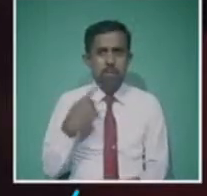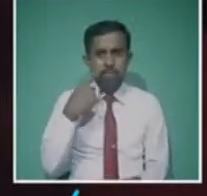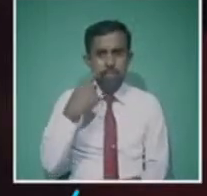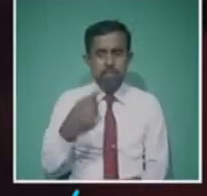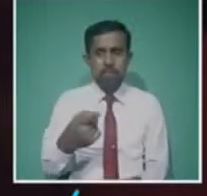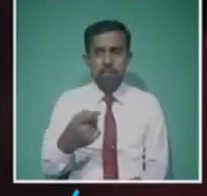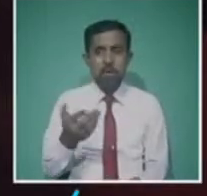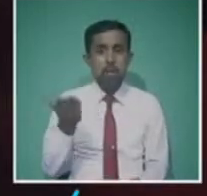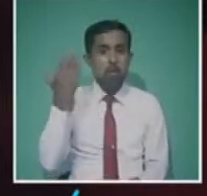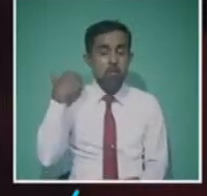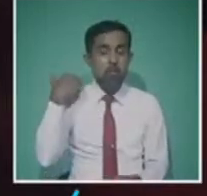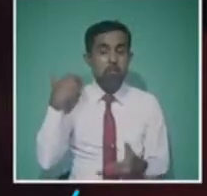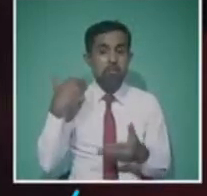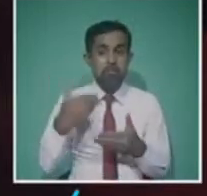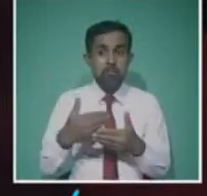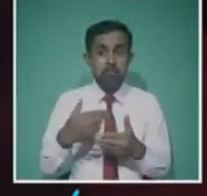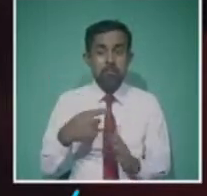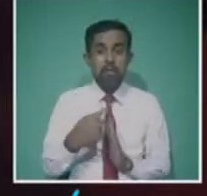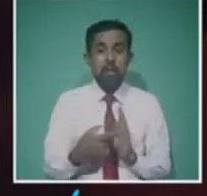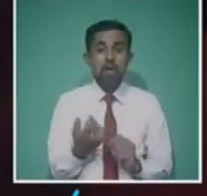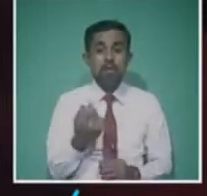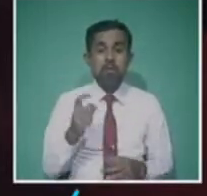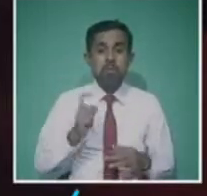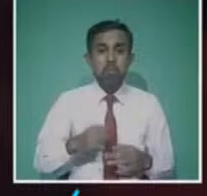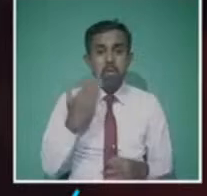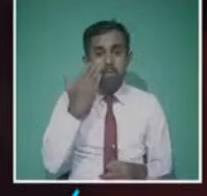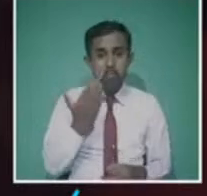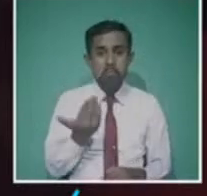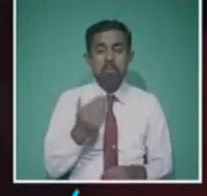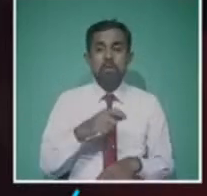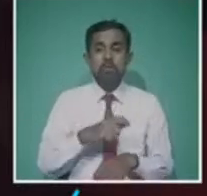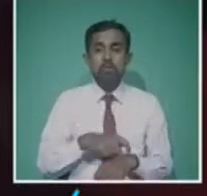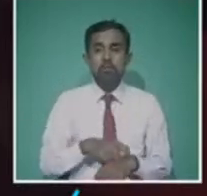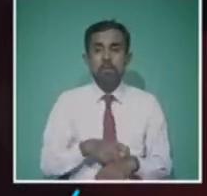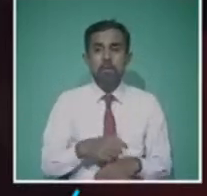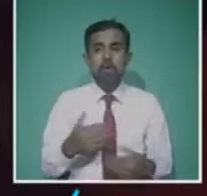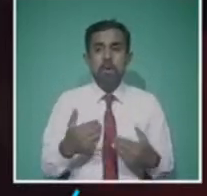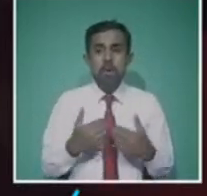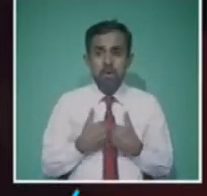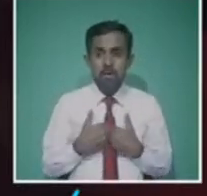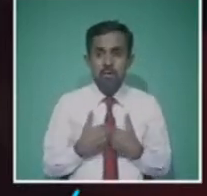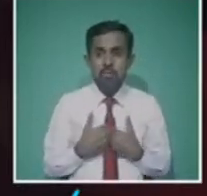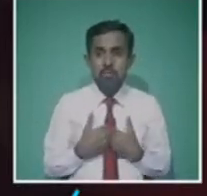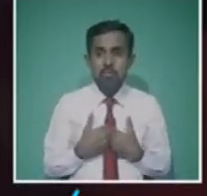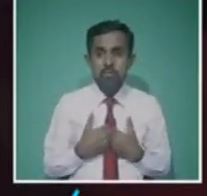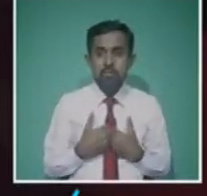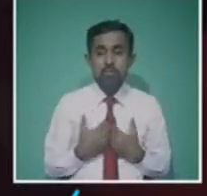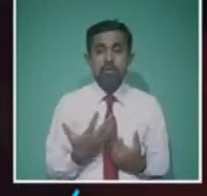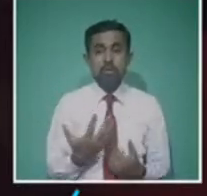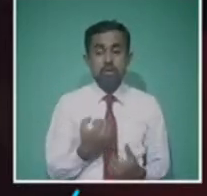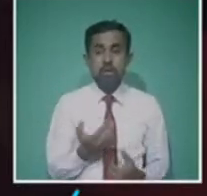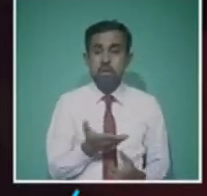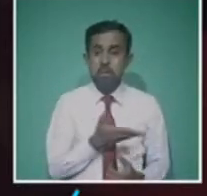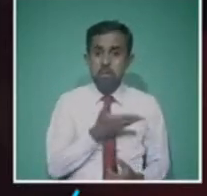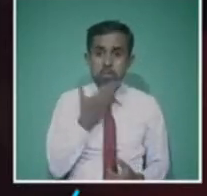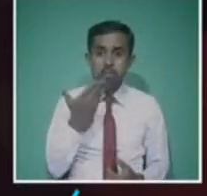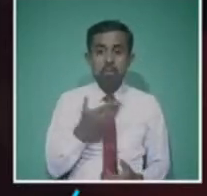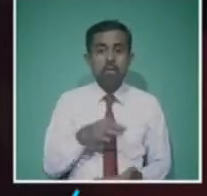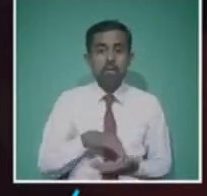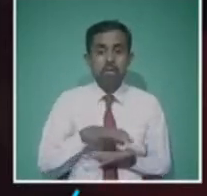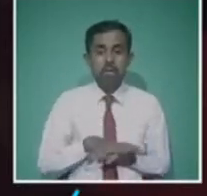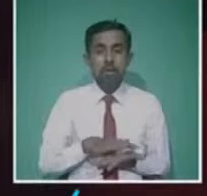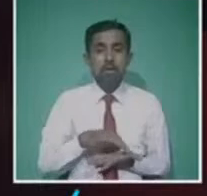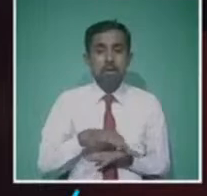දැක්කා පහුගිය කාලේ මේ ආර්ථික අර්බුදයට මුහුණ දෙන අවස්ථාවේ අපිට ගන්න තිබුණු යම් යම්